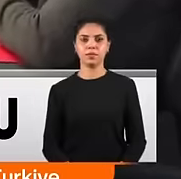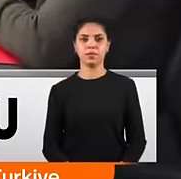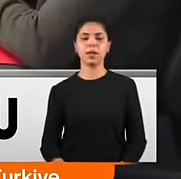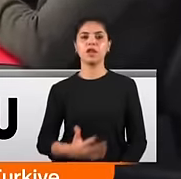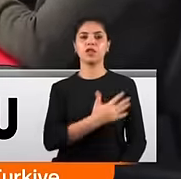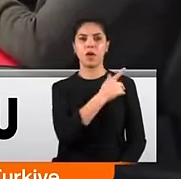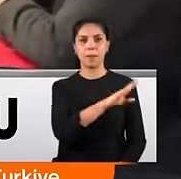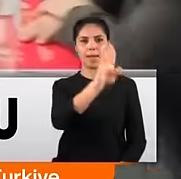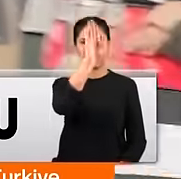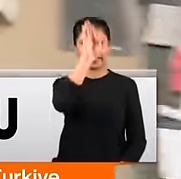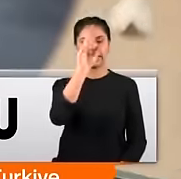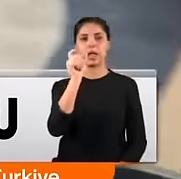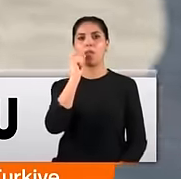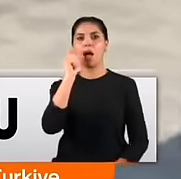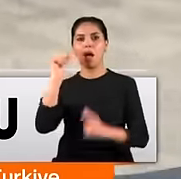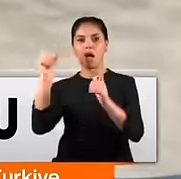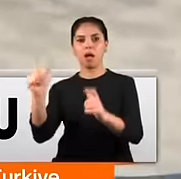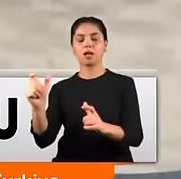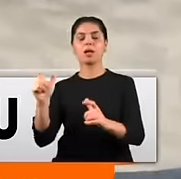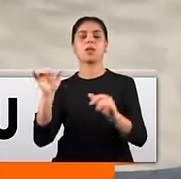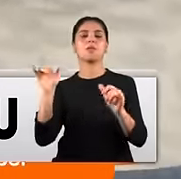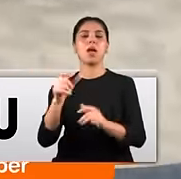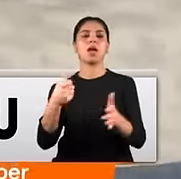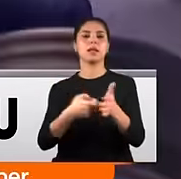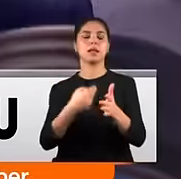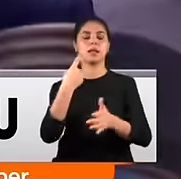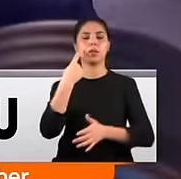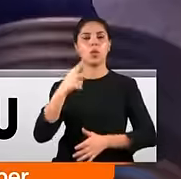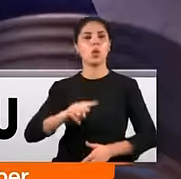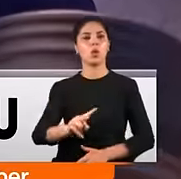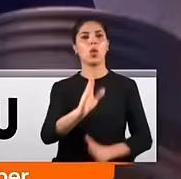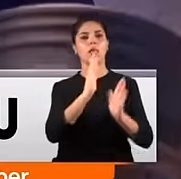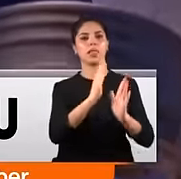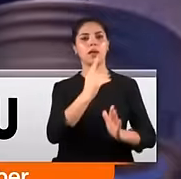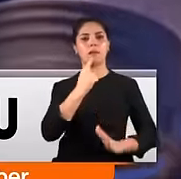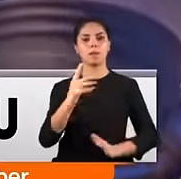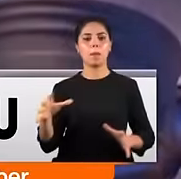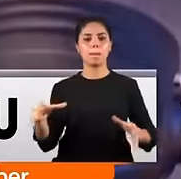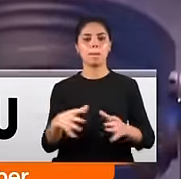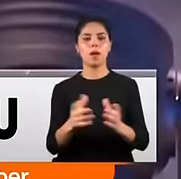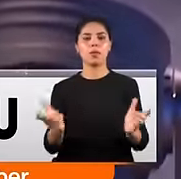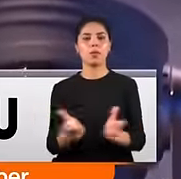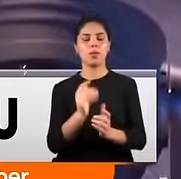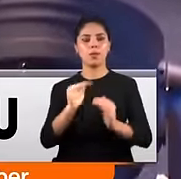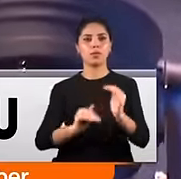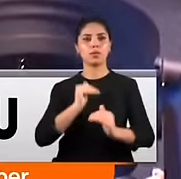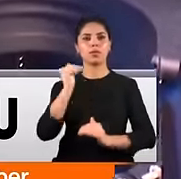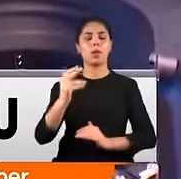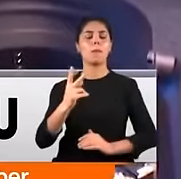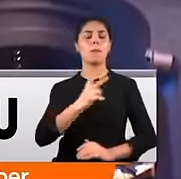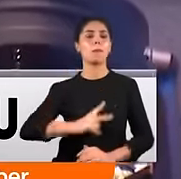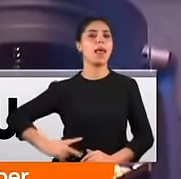CHP İstanbul ve Ankara'da aynı isimlerle yola devam dedi. Parti meclisi toplantısı sonrası İstanbul'da belediye başkan